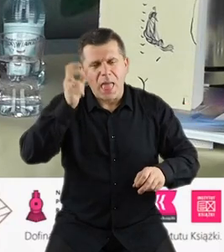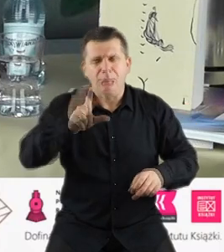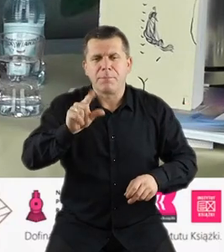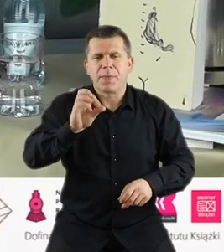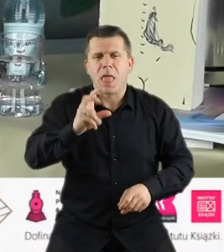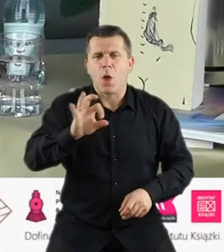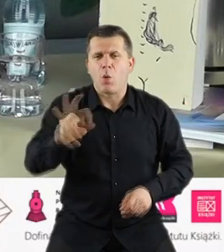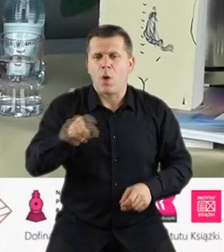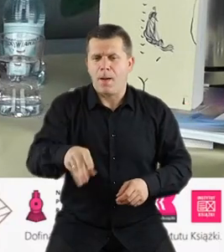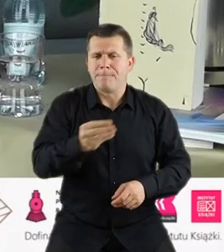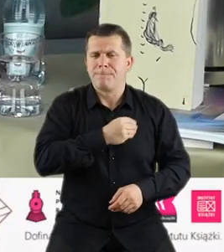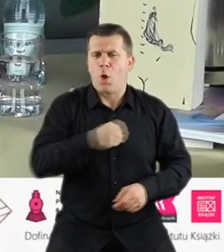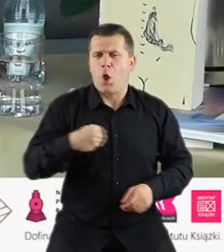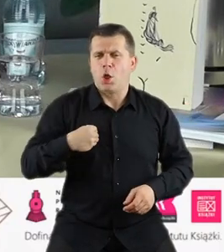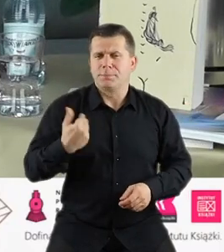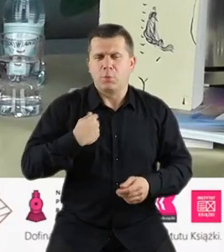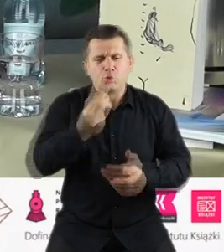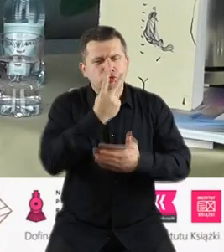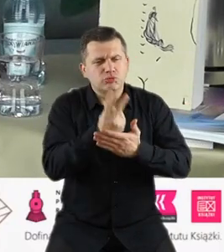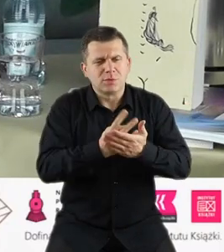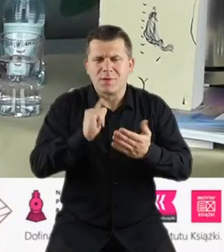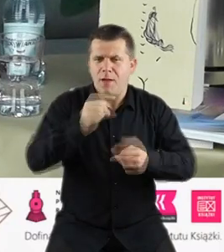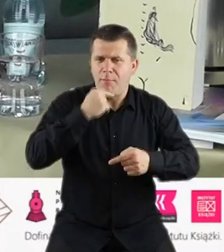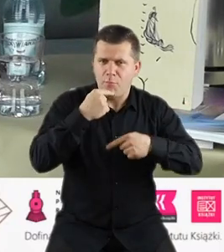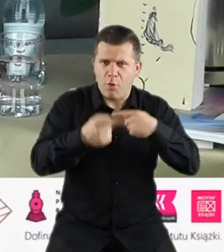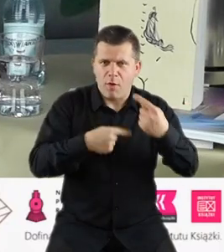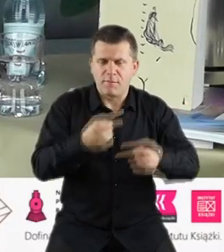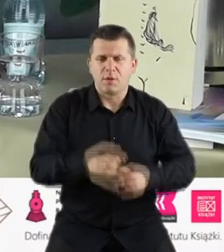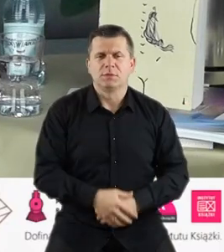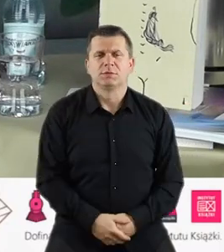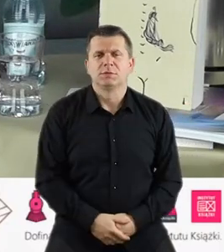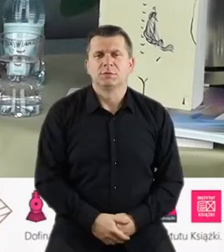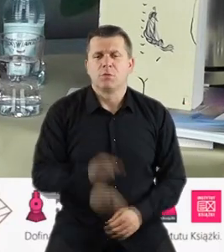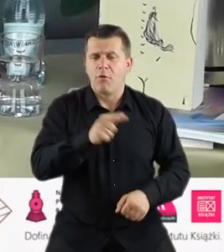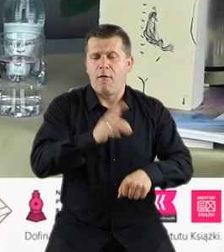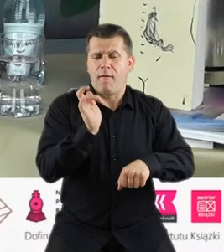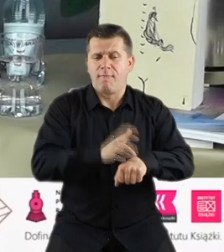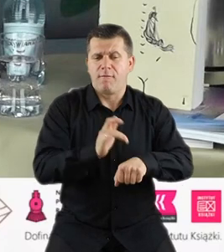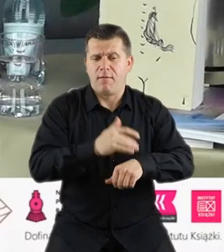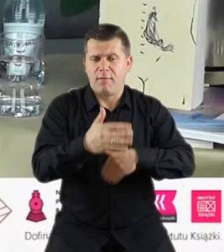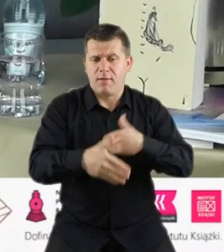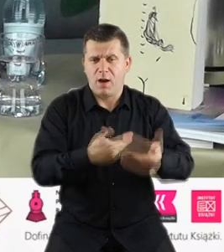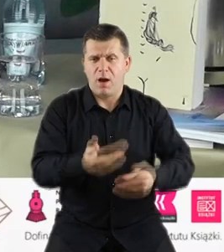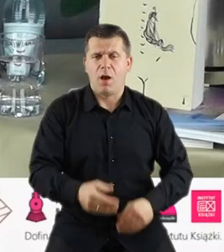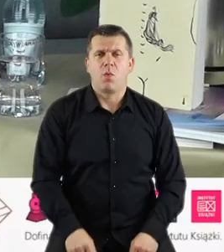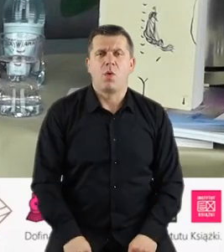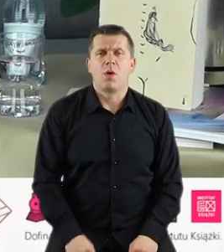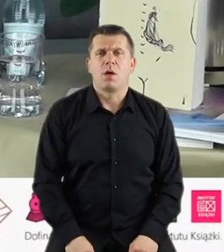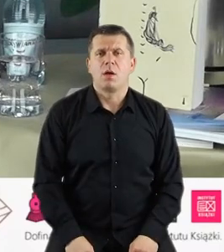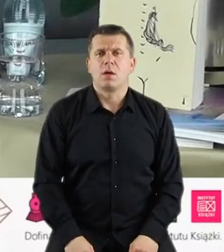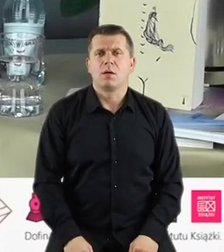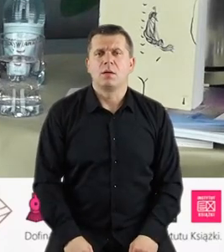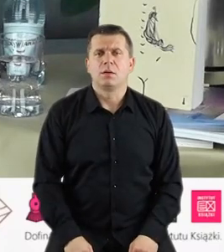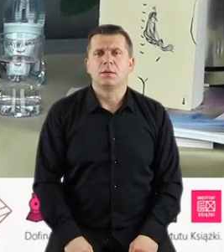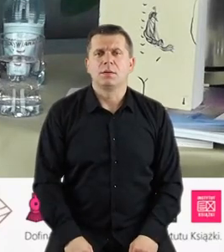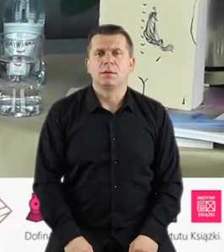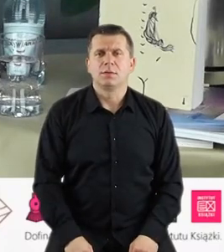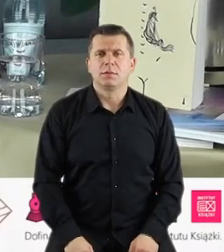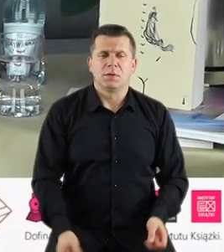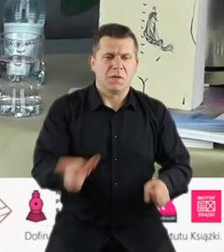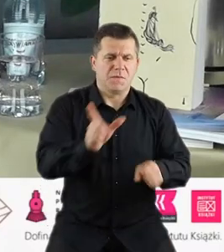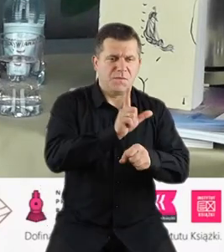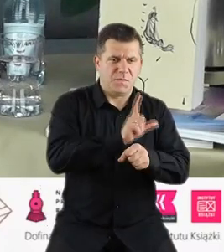w napoleonistyce czytaliśmy jakąś powieść, z której wynikało, że w XII lub